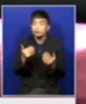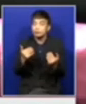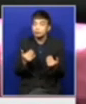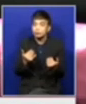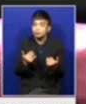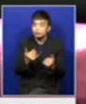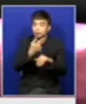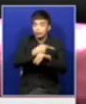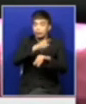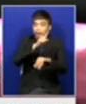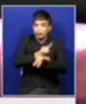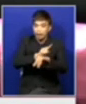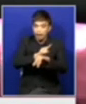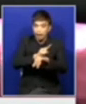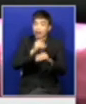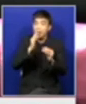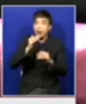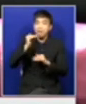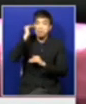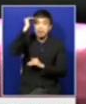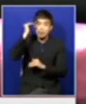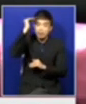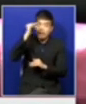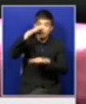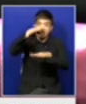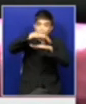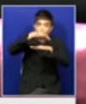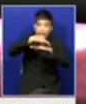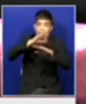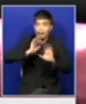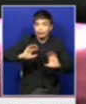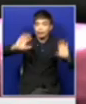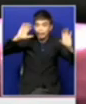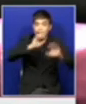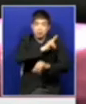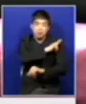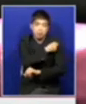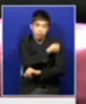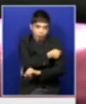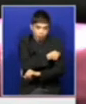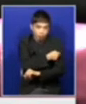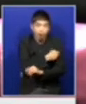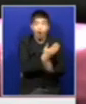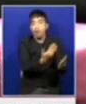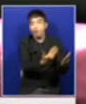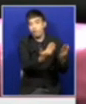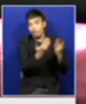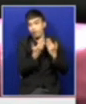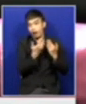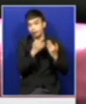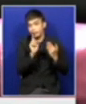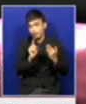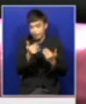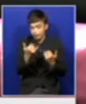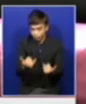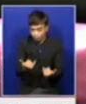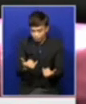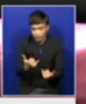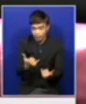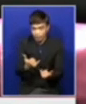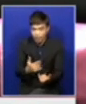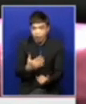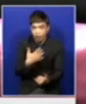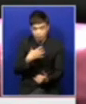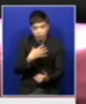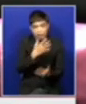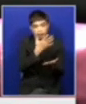คะพี่ๆข้าราชการหมอนะคะยังฝากข้อความมาช่วยให้คิดว่าขณะนี้จะมีการกู้เงินจำนวนมหาศาล